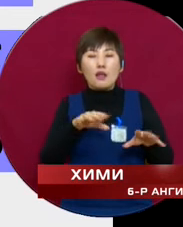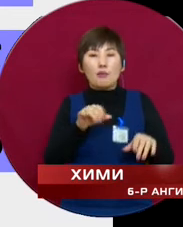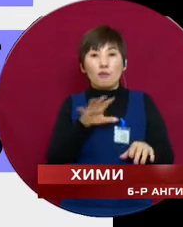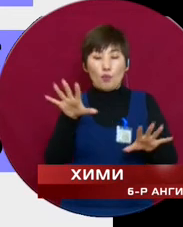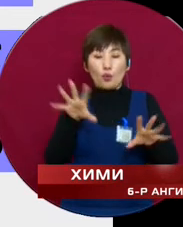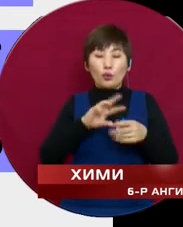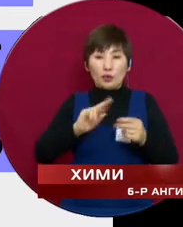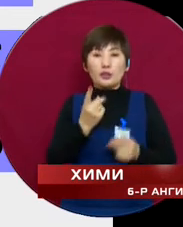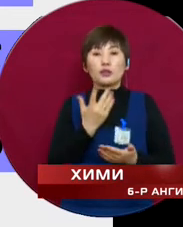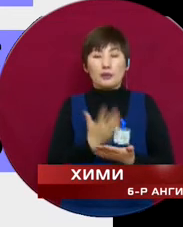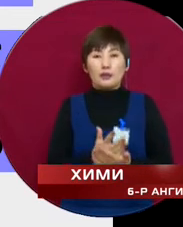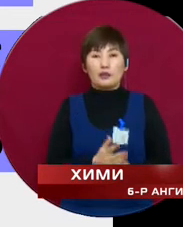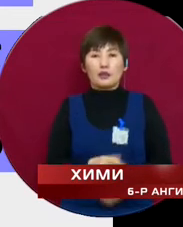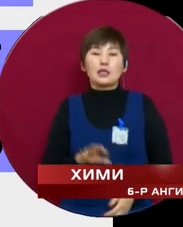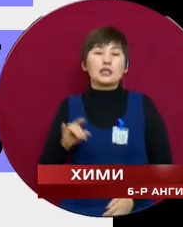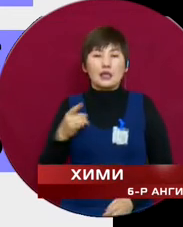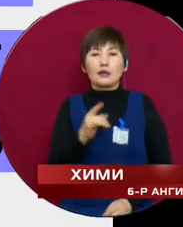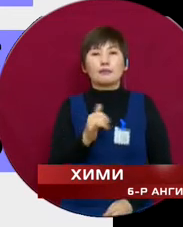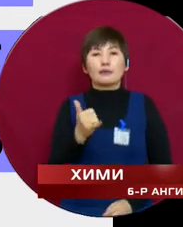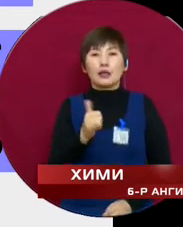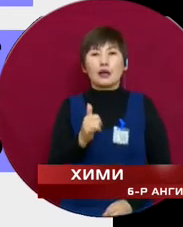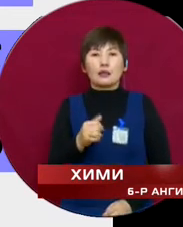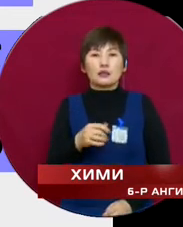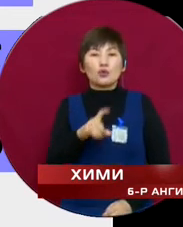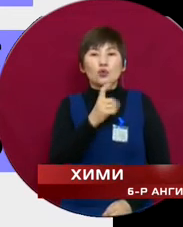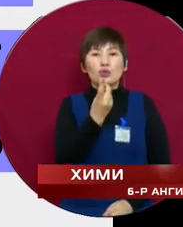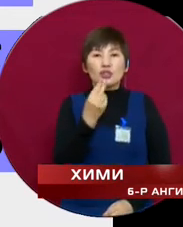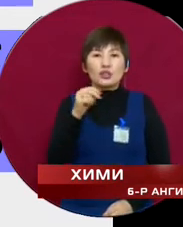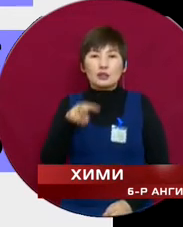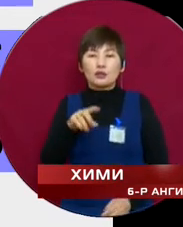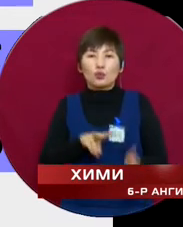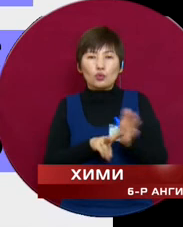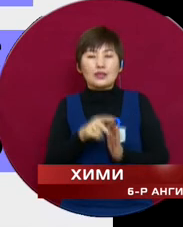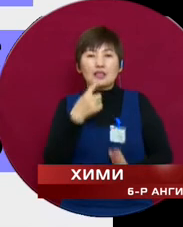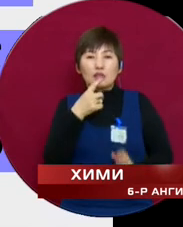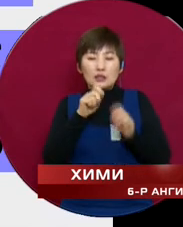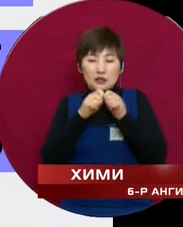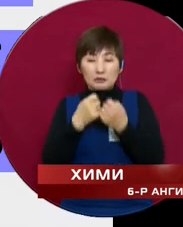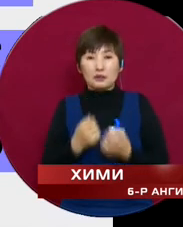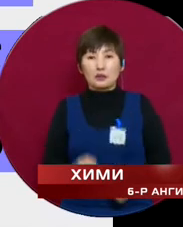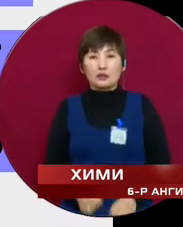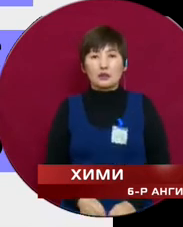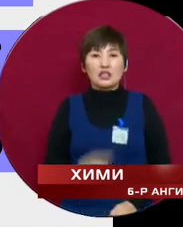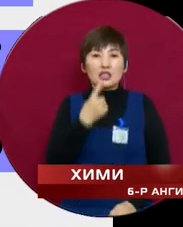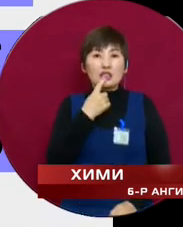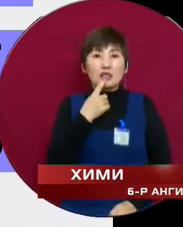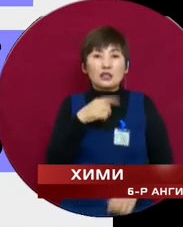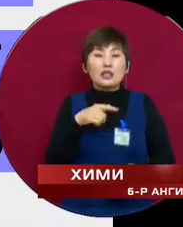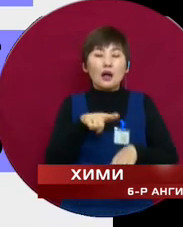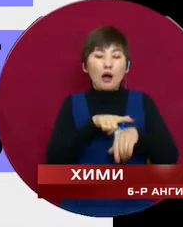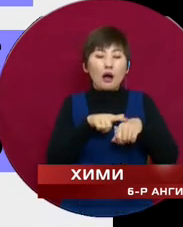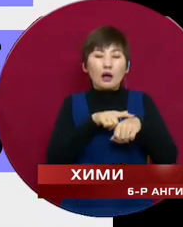байдаг. Гэхдээ заримдаа тэдгээр нь хүчил үүсгэн шүдний гадаргууд сүргээр нөлөөлдөг. Шүдний